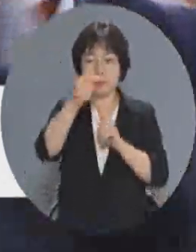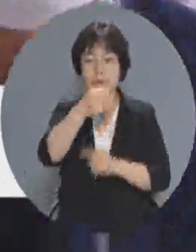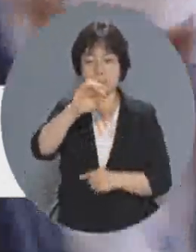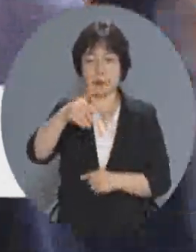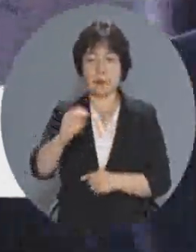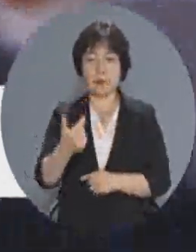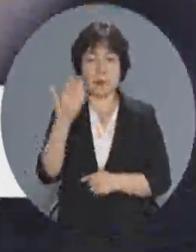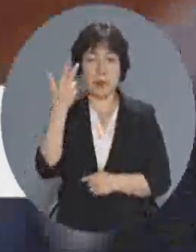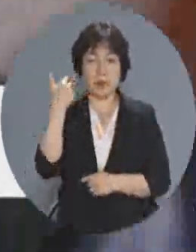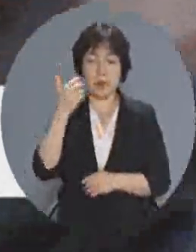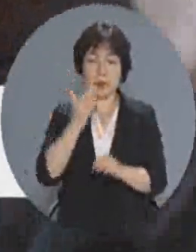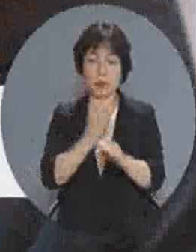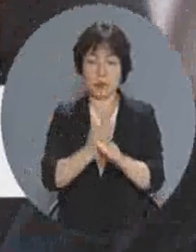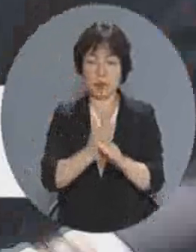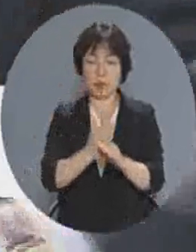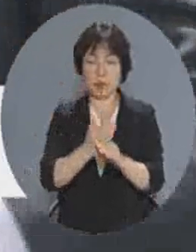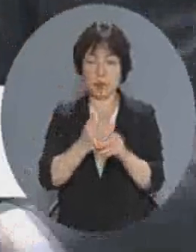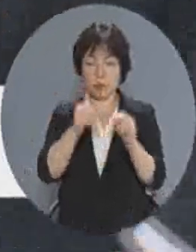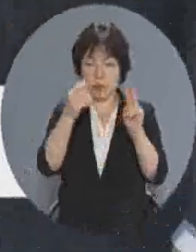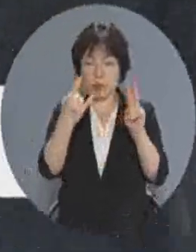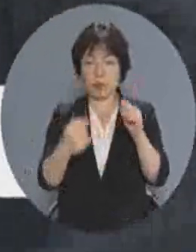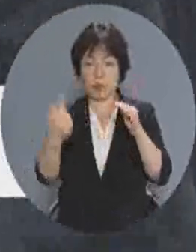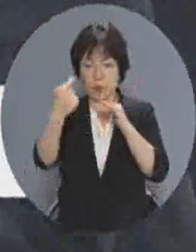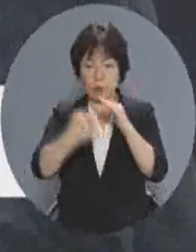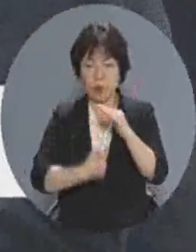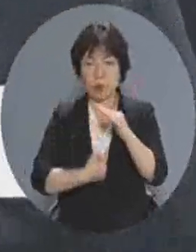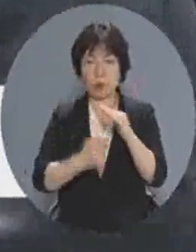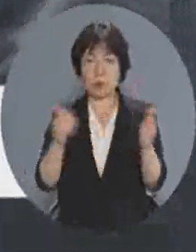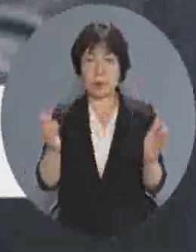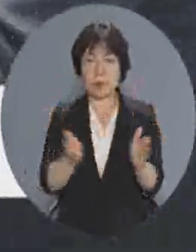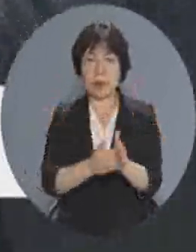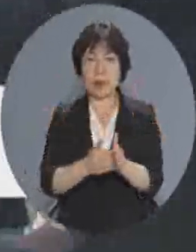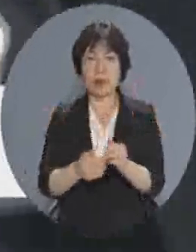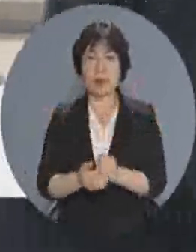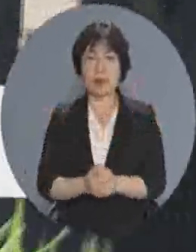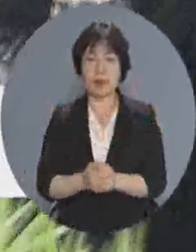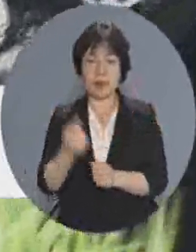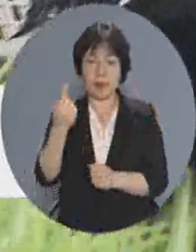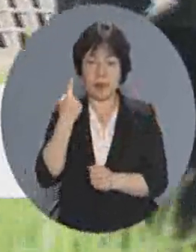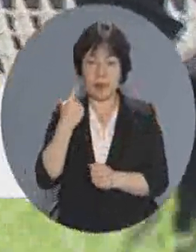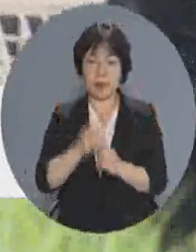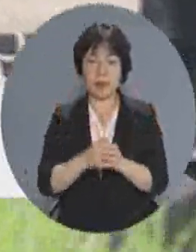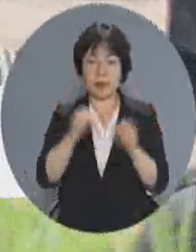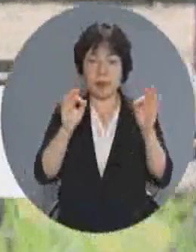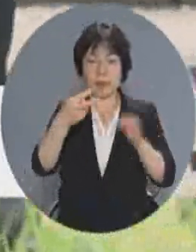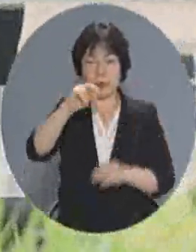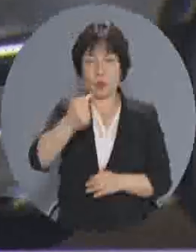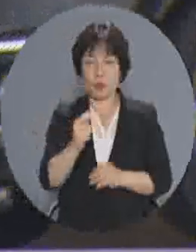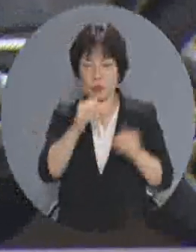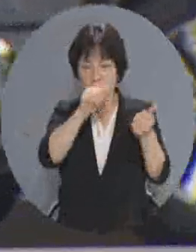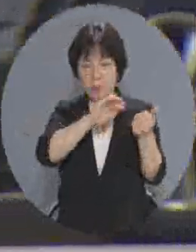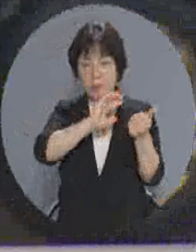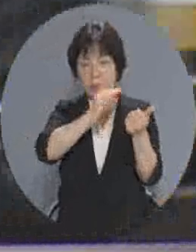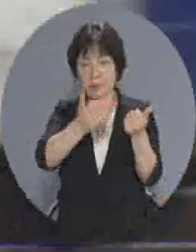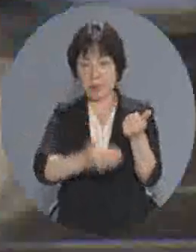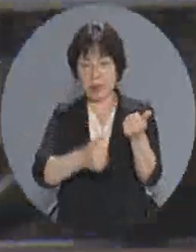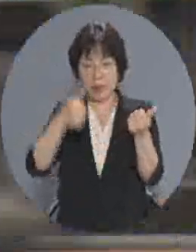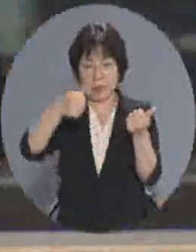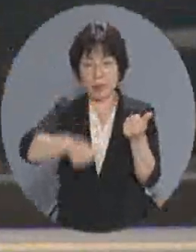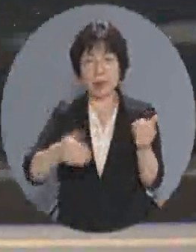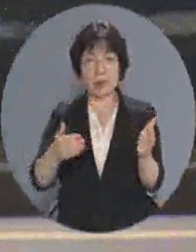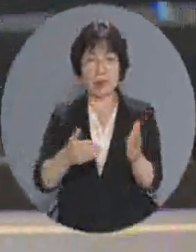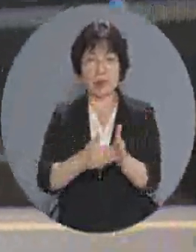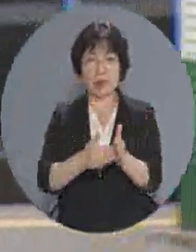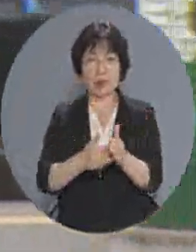후보가 지난주 주중과 주말 두 차례에 걸쳐 광주 전남을 방문했으며 어제는 김두관 후보가 5.18 민주묘지를